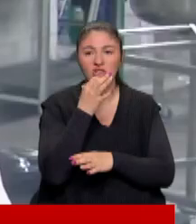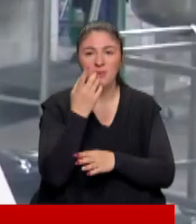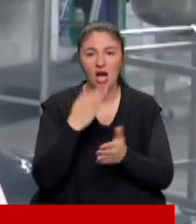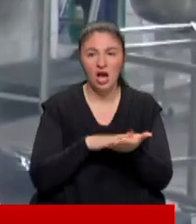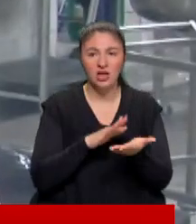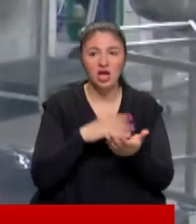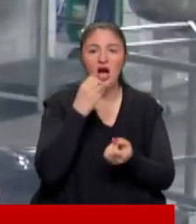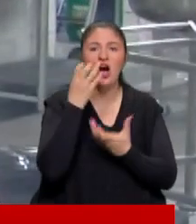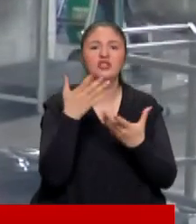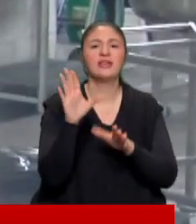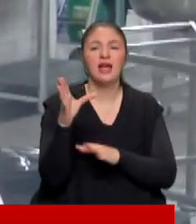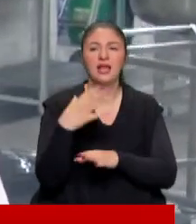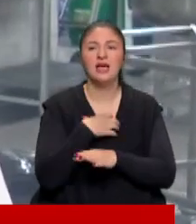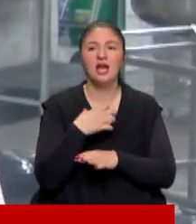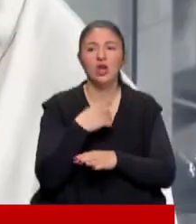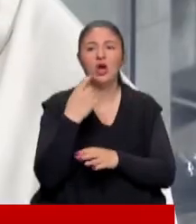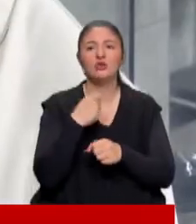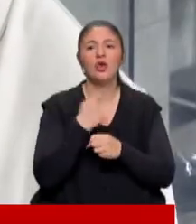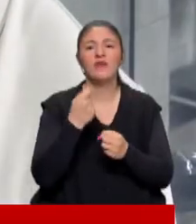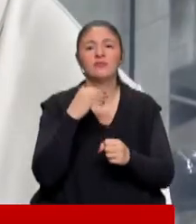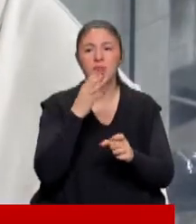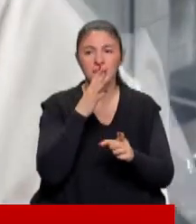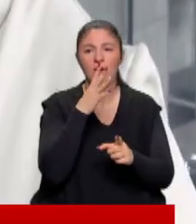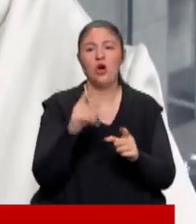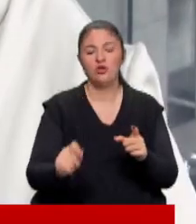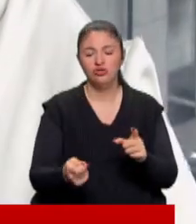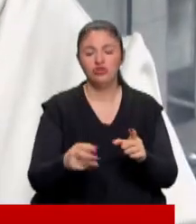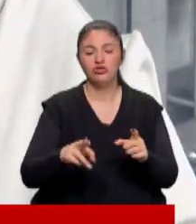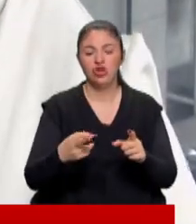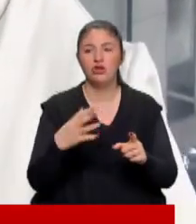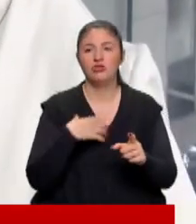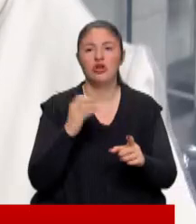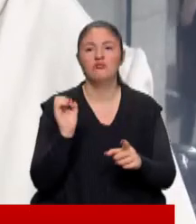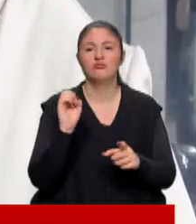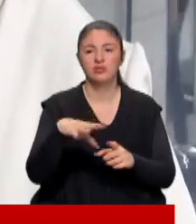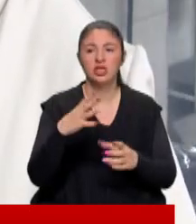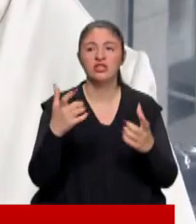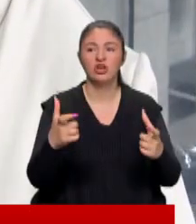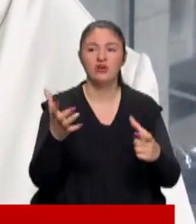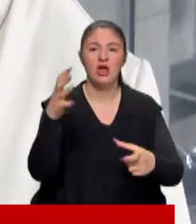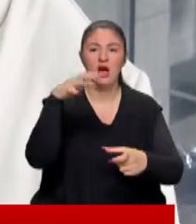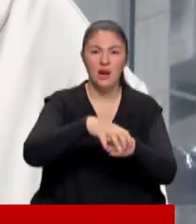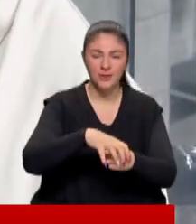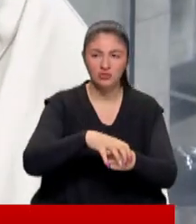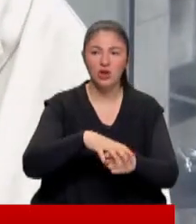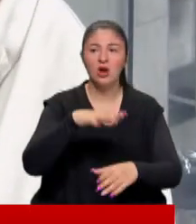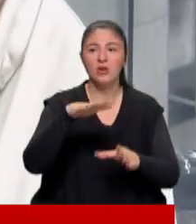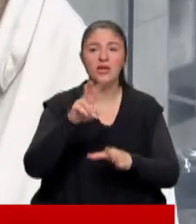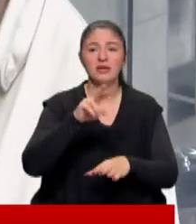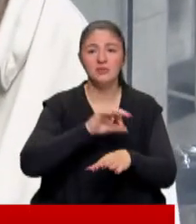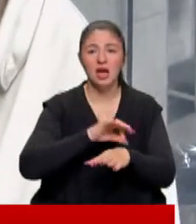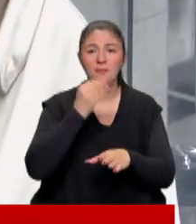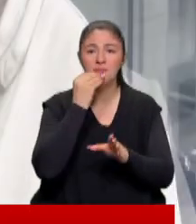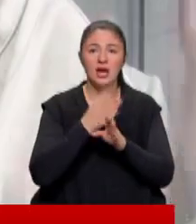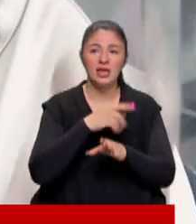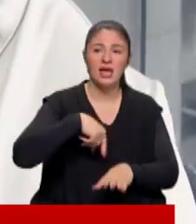karşı olmayan bir arkadaşımız kendine görev bilip ocağın altını yakıp kızartmayı da içerisine atıyor, tencereyi kapatıyor. Yaklaşık 20 dakika